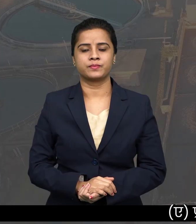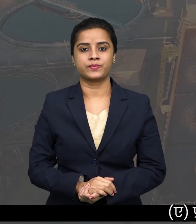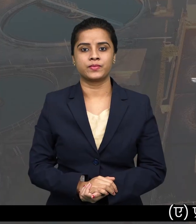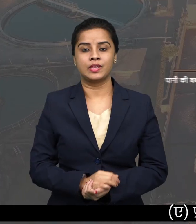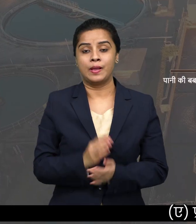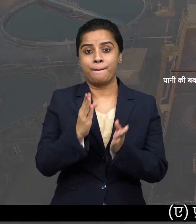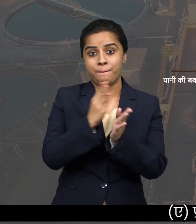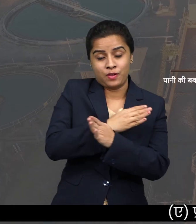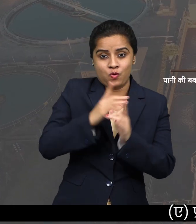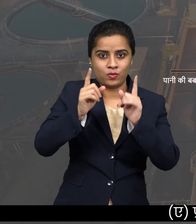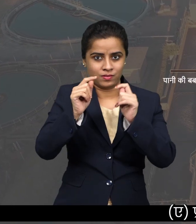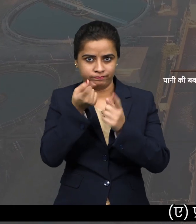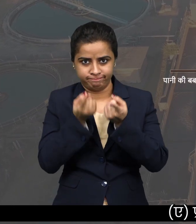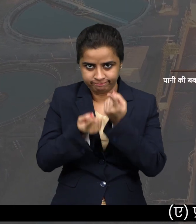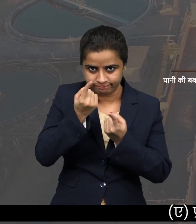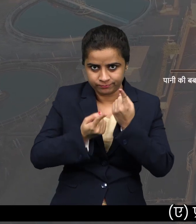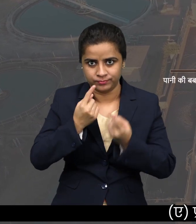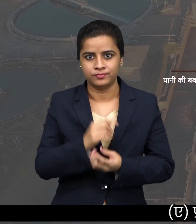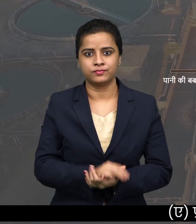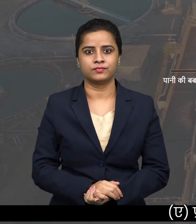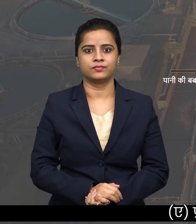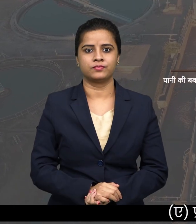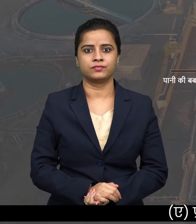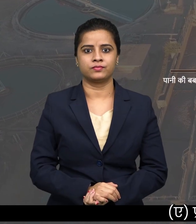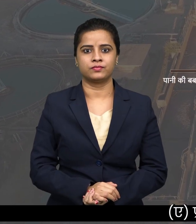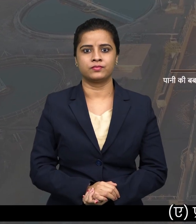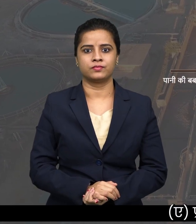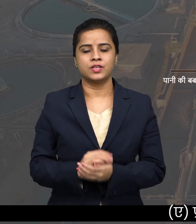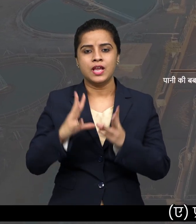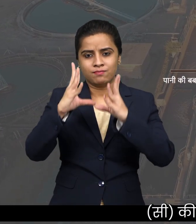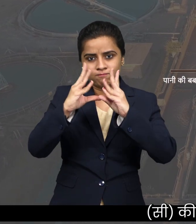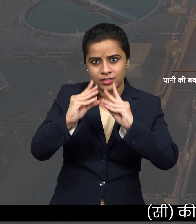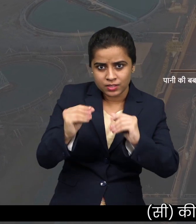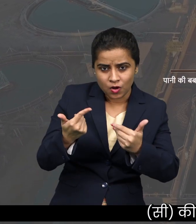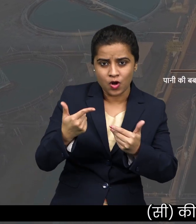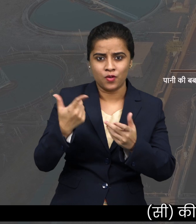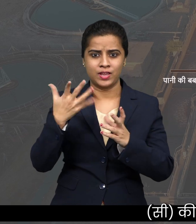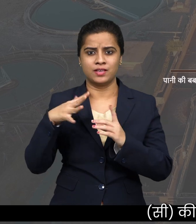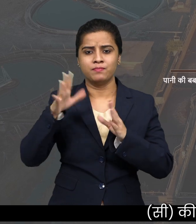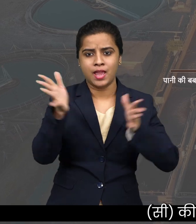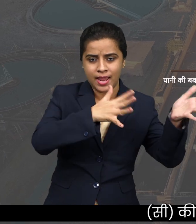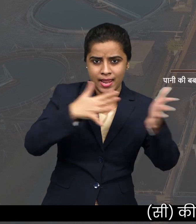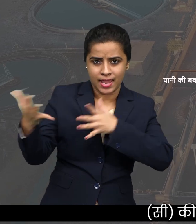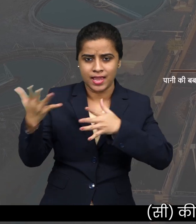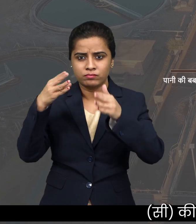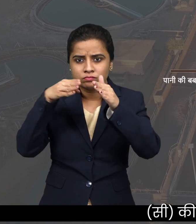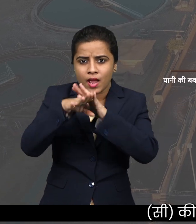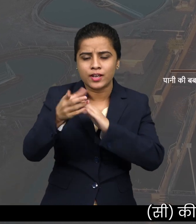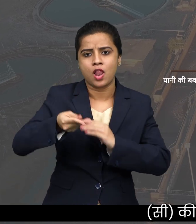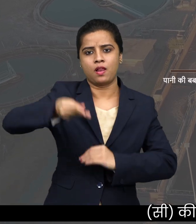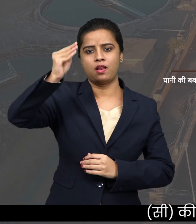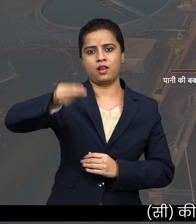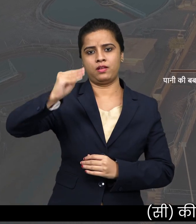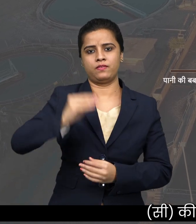ए, प्रारंभिक छटाई। बी, वायुकरण। सी, कीचड़ प्रबंधन और डी,